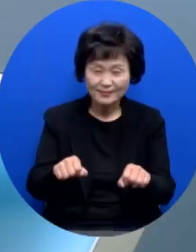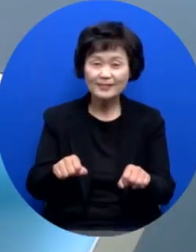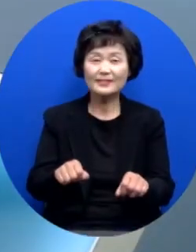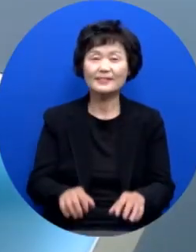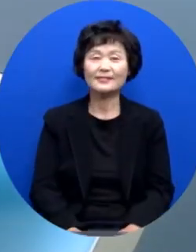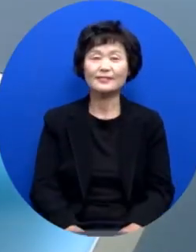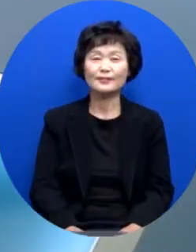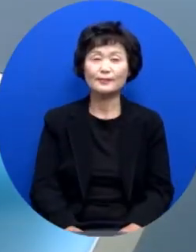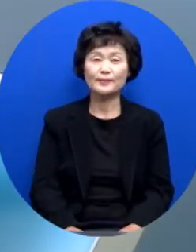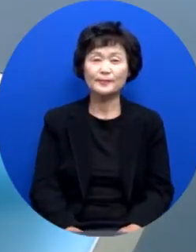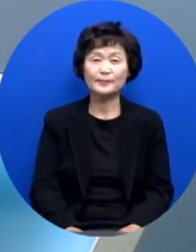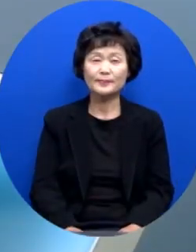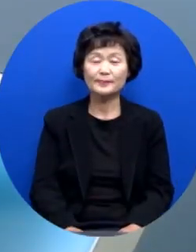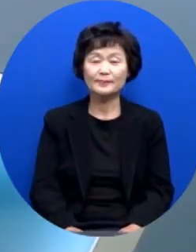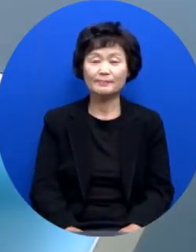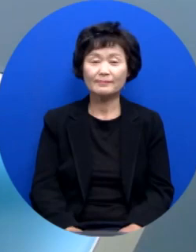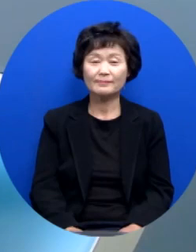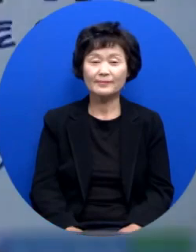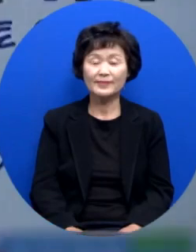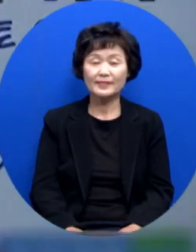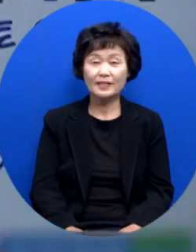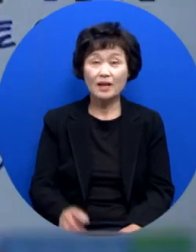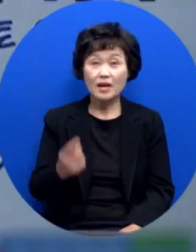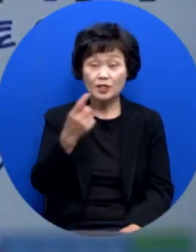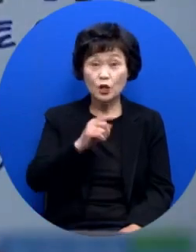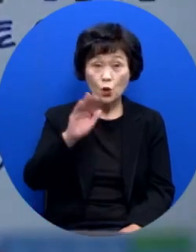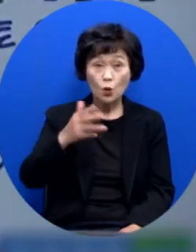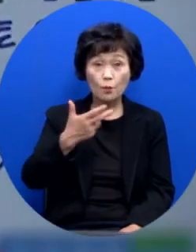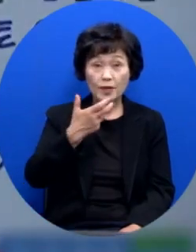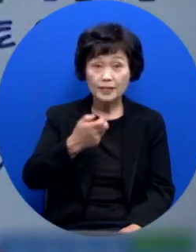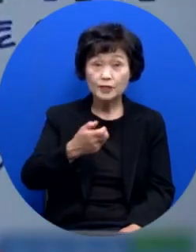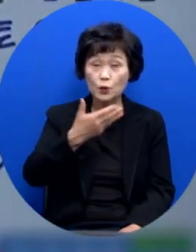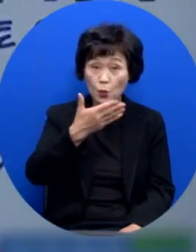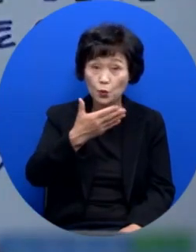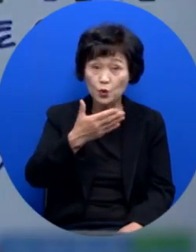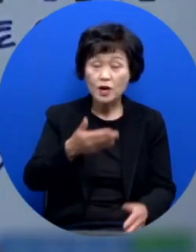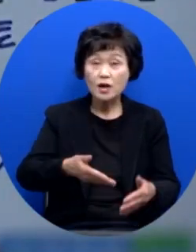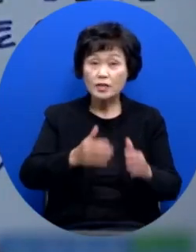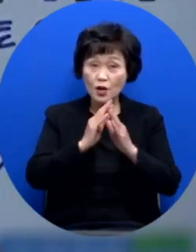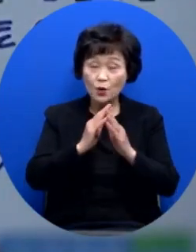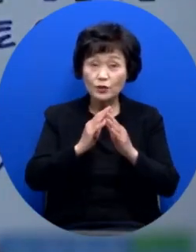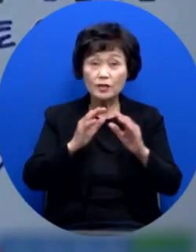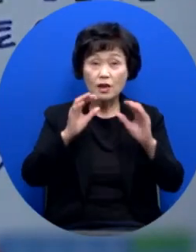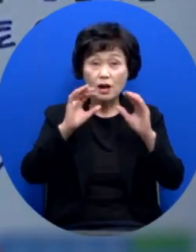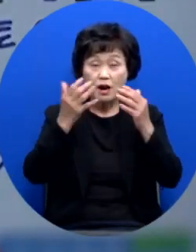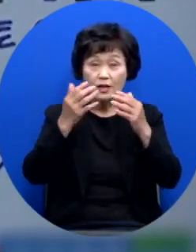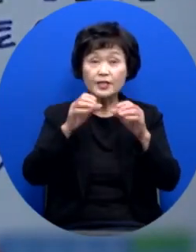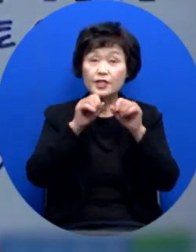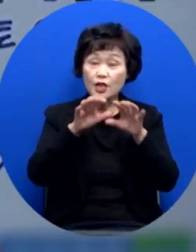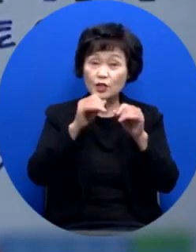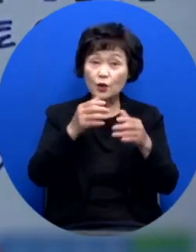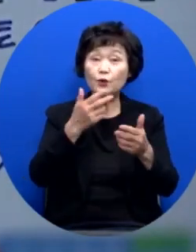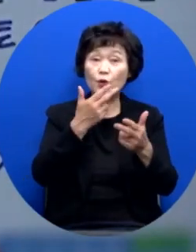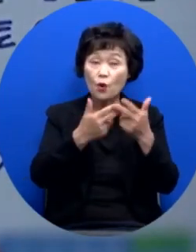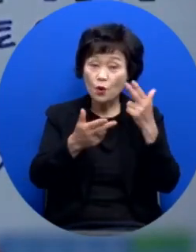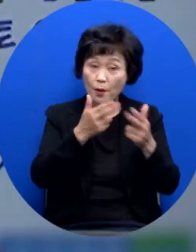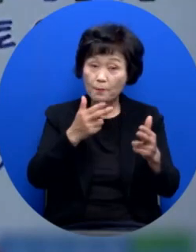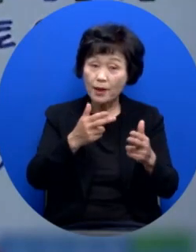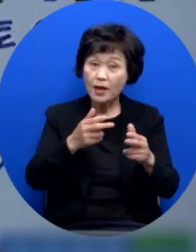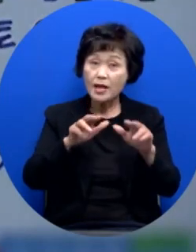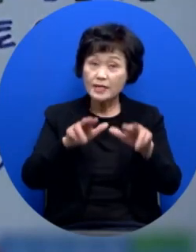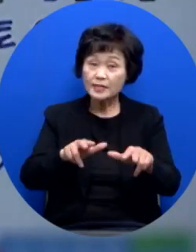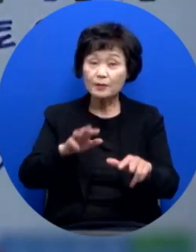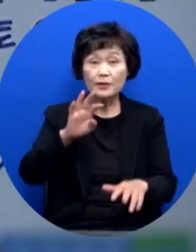안녕하세요. 네, 목사님, 1979년 세워진 어린이 전도협회 목포지회도 어느덧 43년이라는